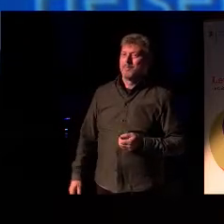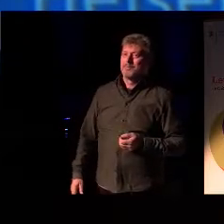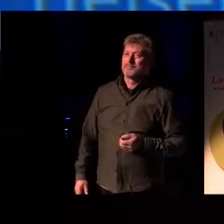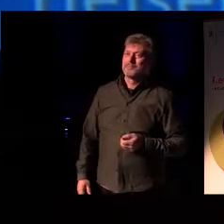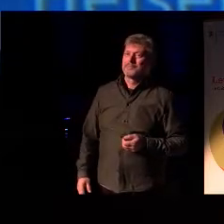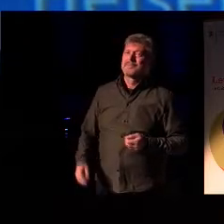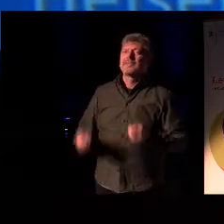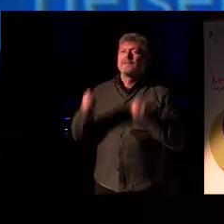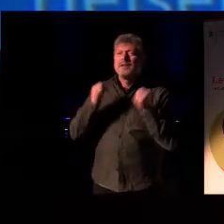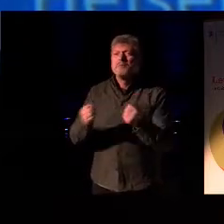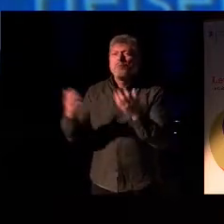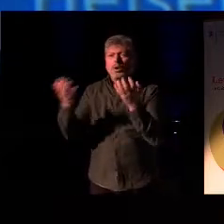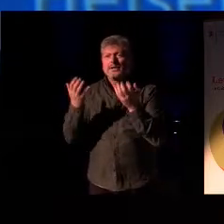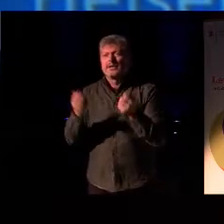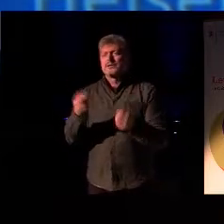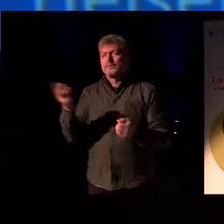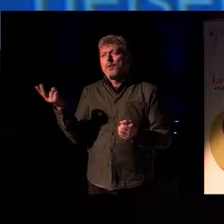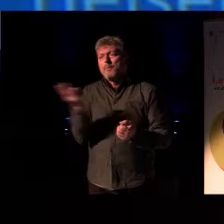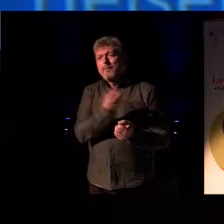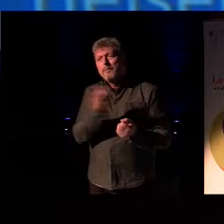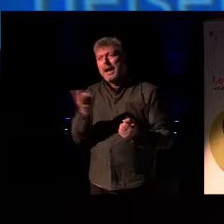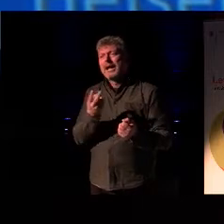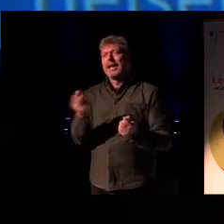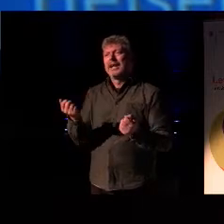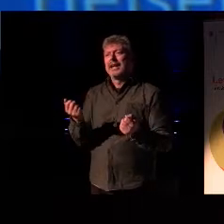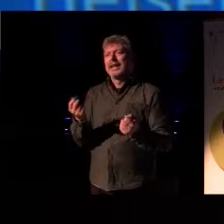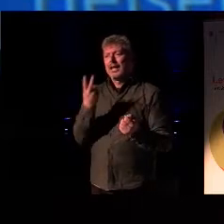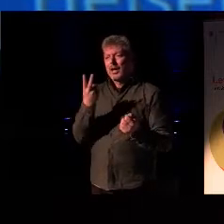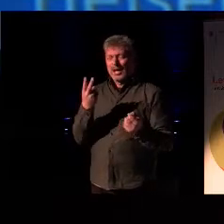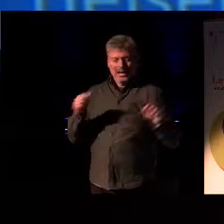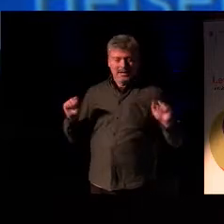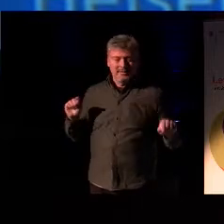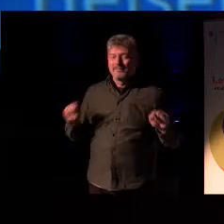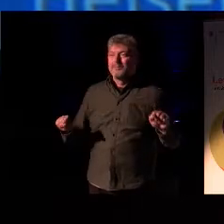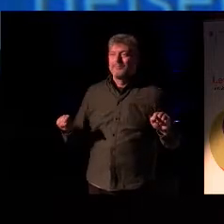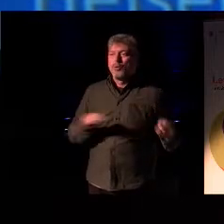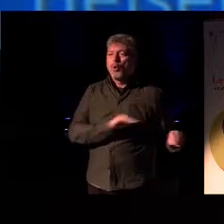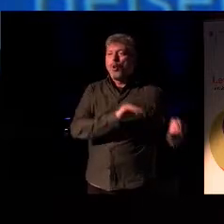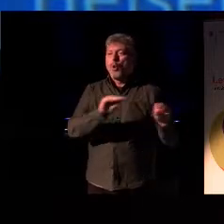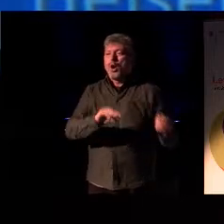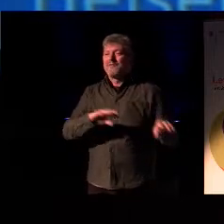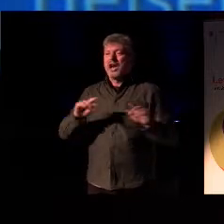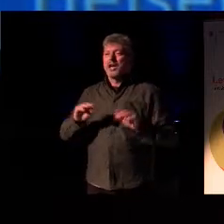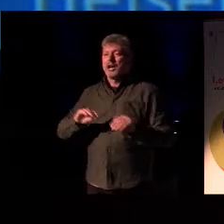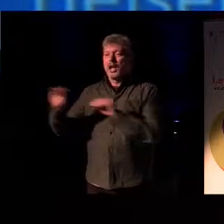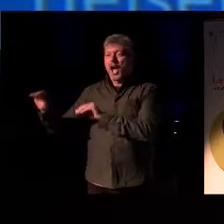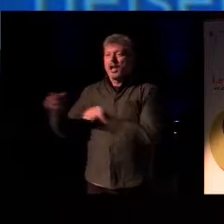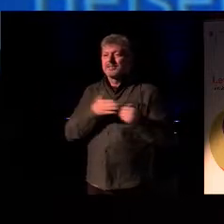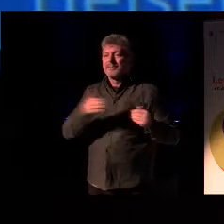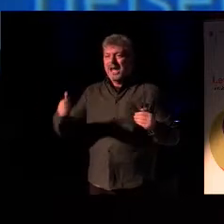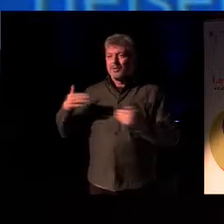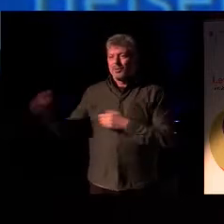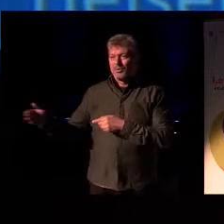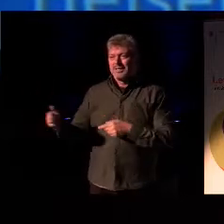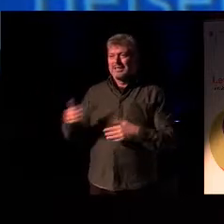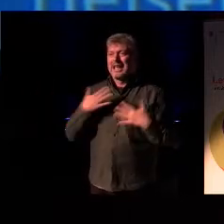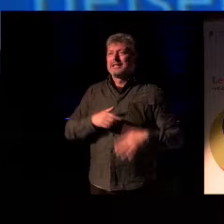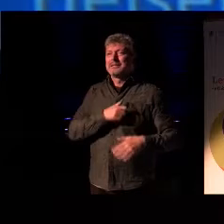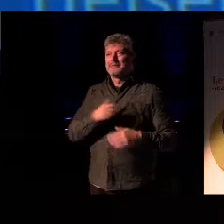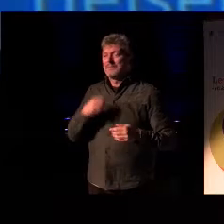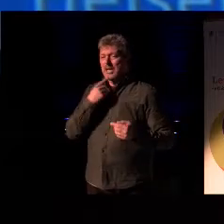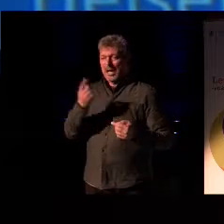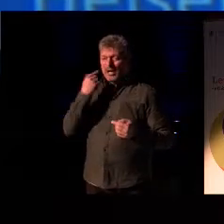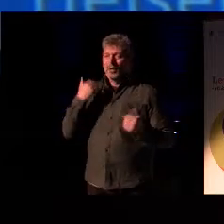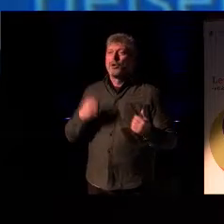Vi må interessere oss for begge disse to overgangsperiodene, sa helseministeren i går. Jeg tror det er helt sant, og